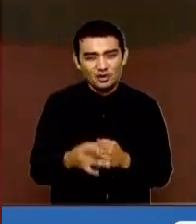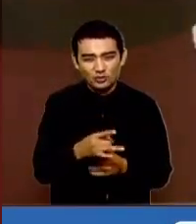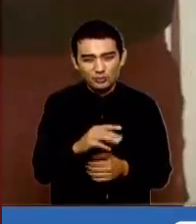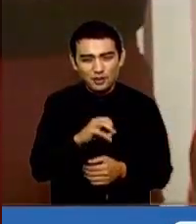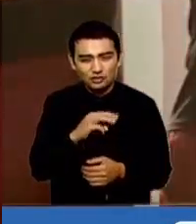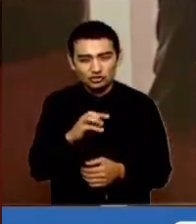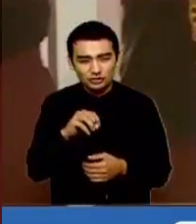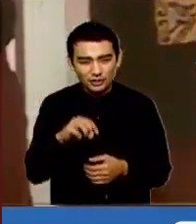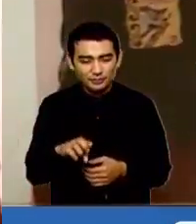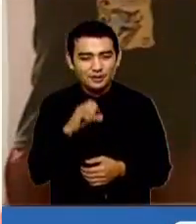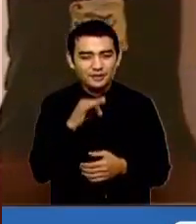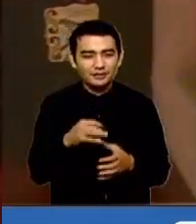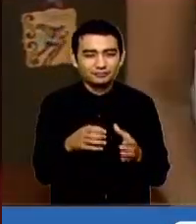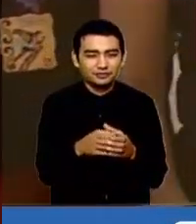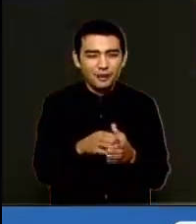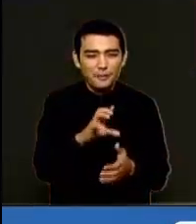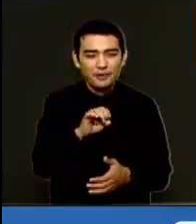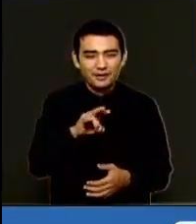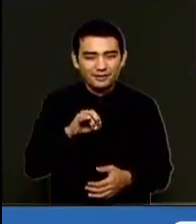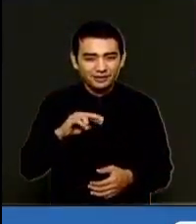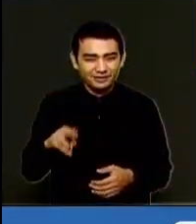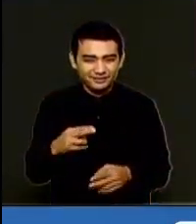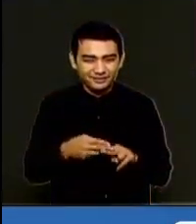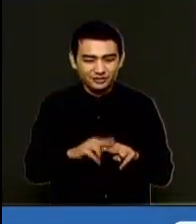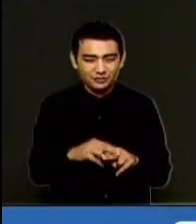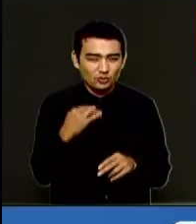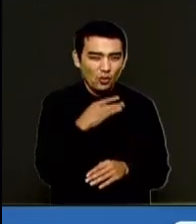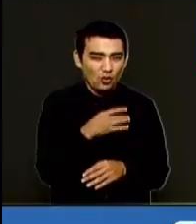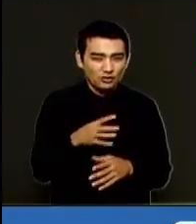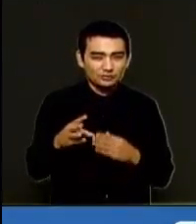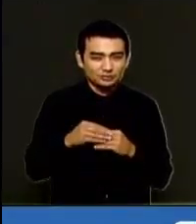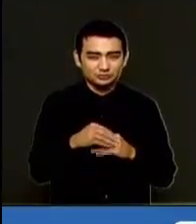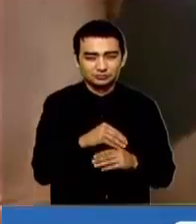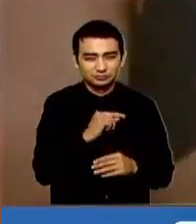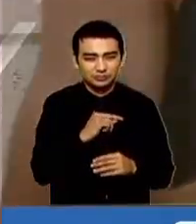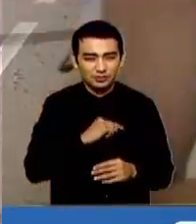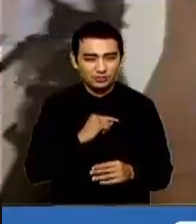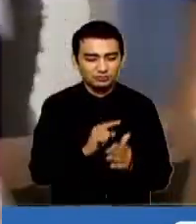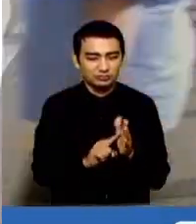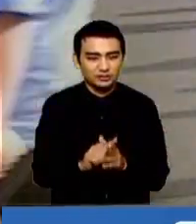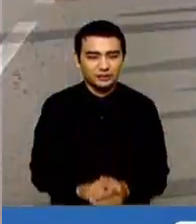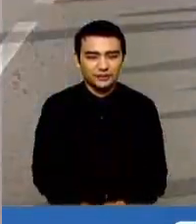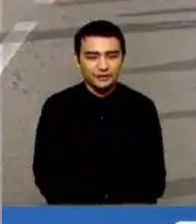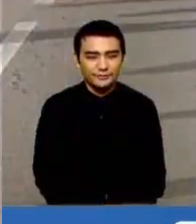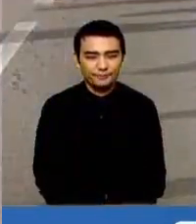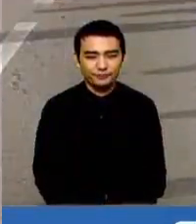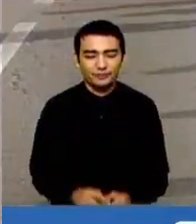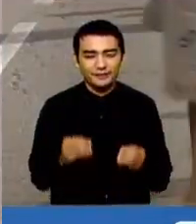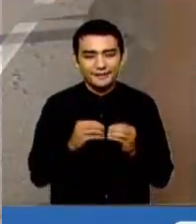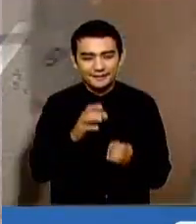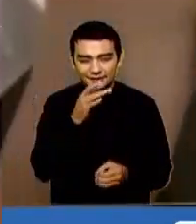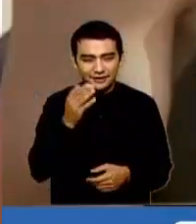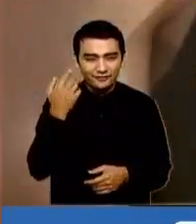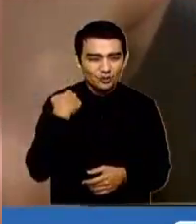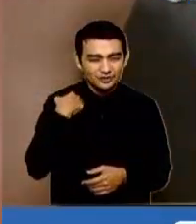масштаба независимые партнеры бренда создают многочисленные ЗОЖ сообщества 10 лет назад у нас стране